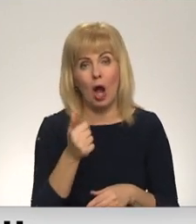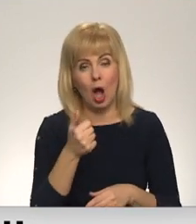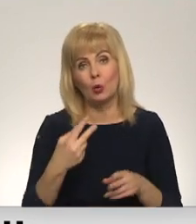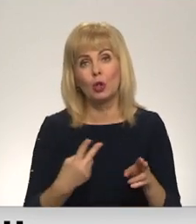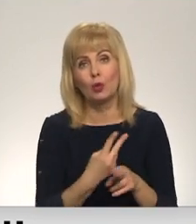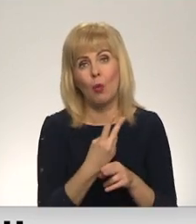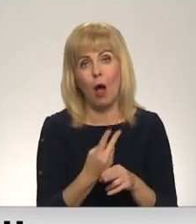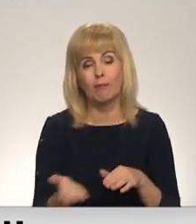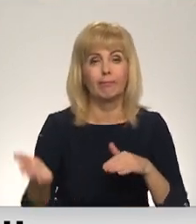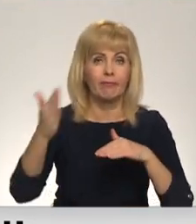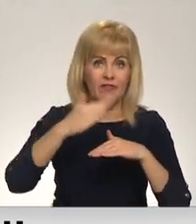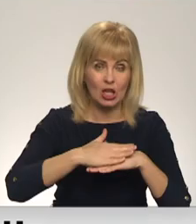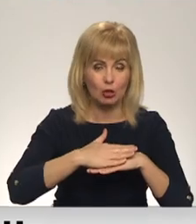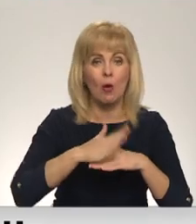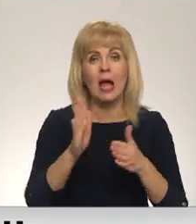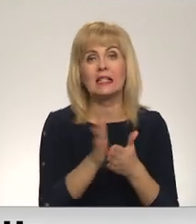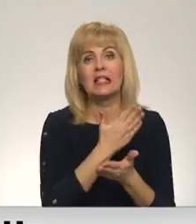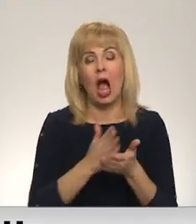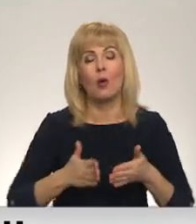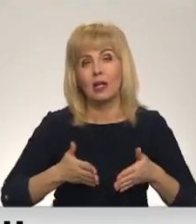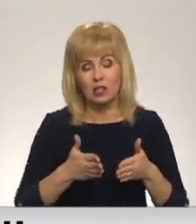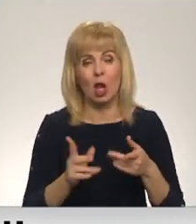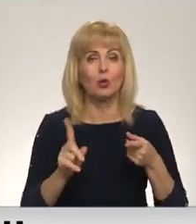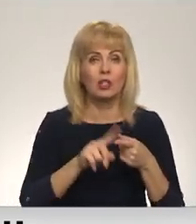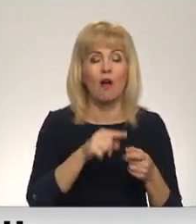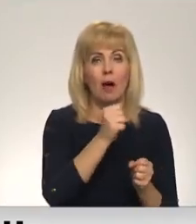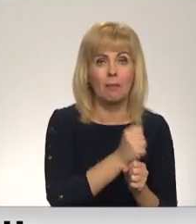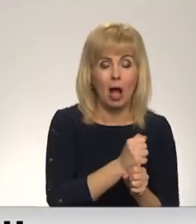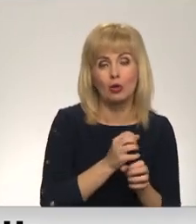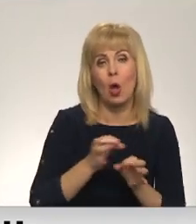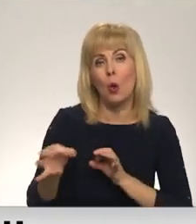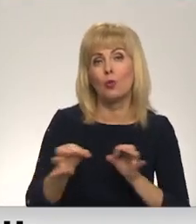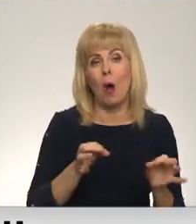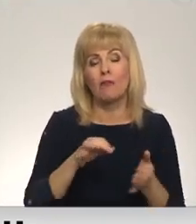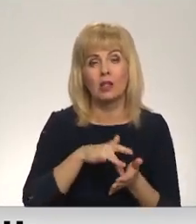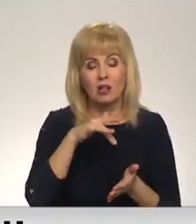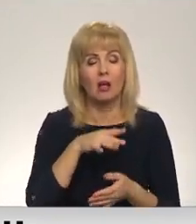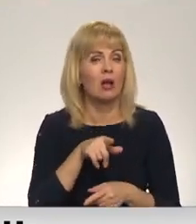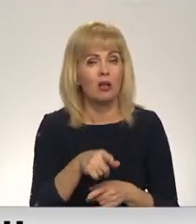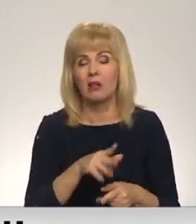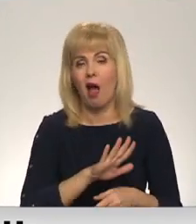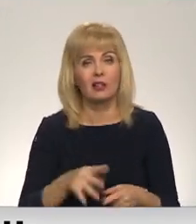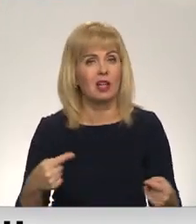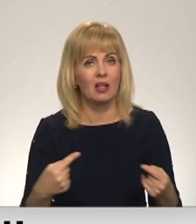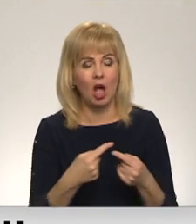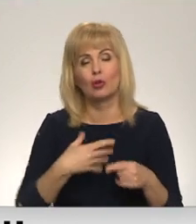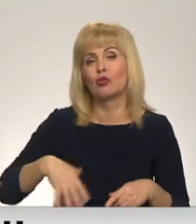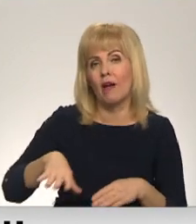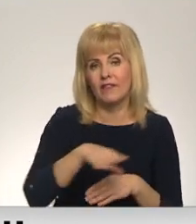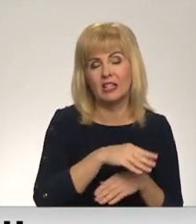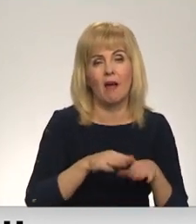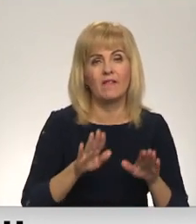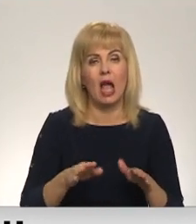dubulto virsmas apstrādi sakārtot ceļus, kas savieno pagastus ar novadu centriem. Tomēr tas neatiekšoties uz visiem